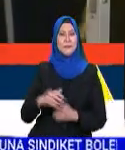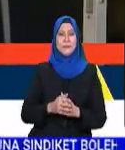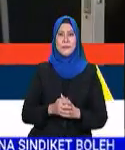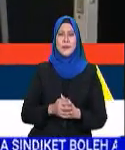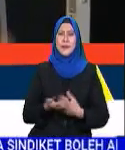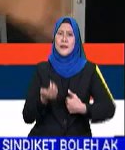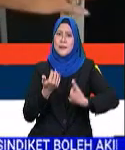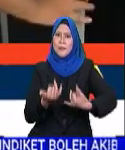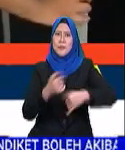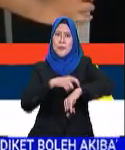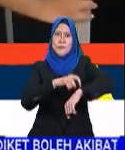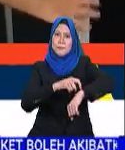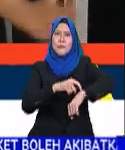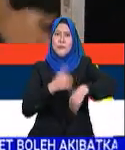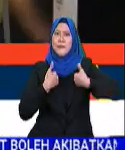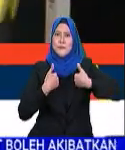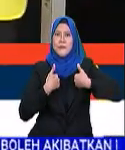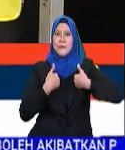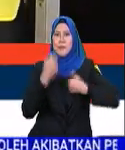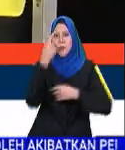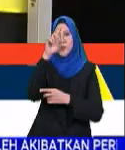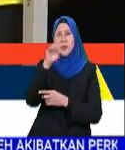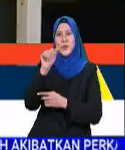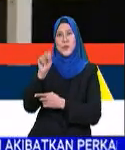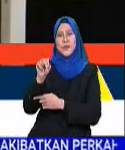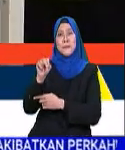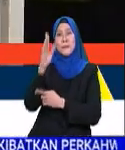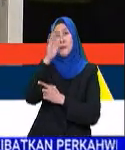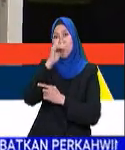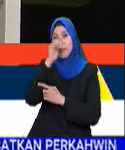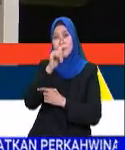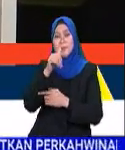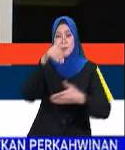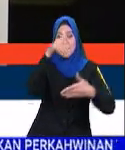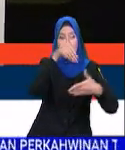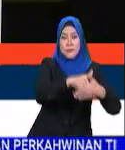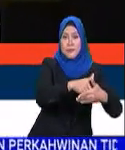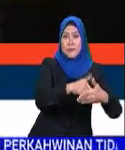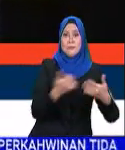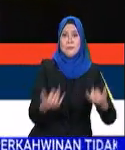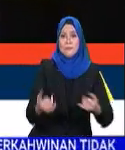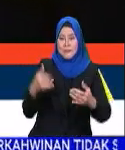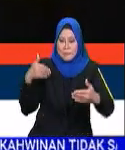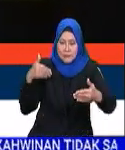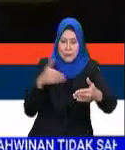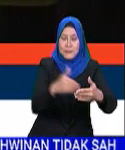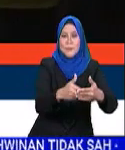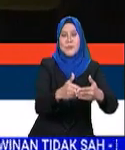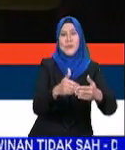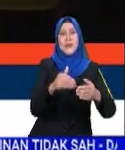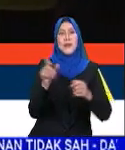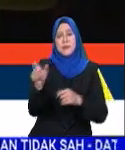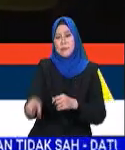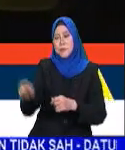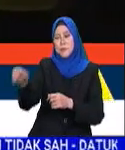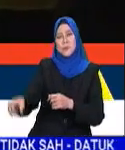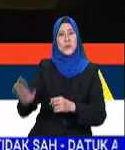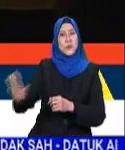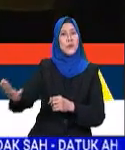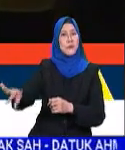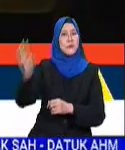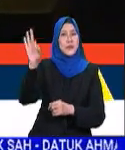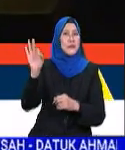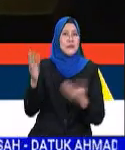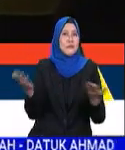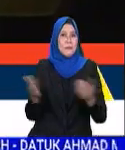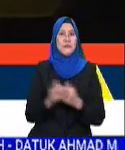ada lagi masa untuk pengundi di Melaka melakukan pencutan akhir di saat-saat akhir mengundi calon pilihan anda. Dan